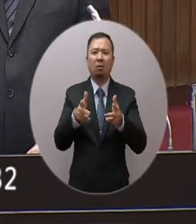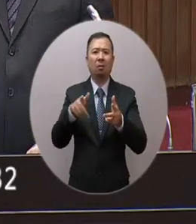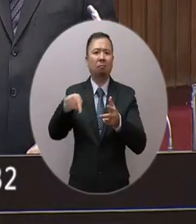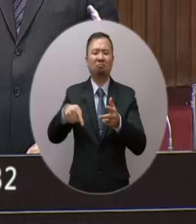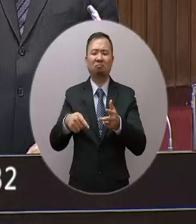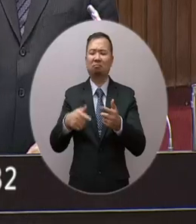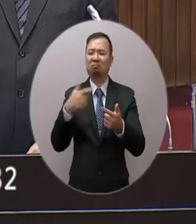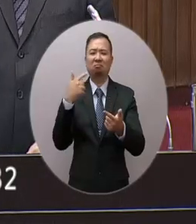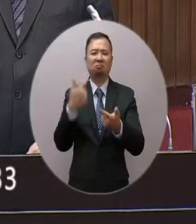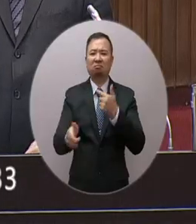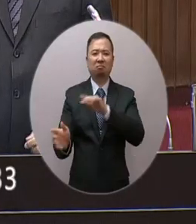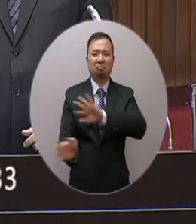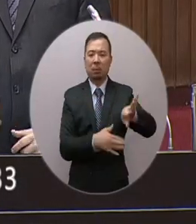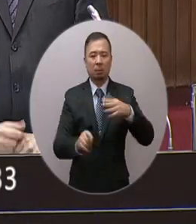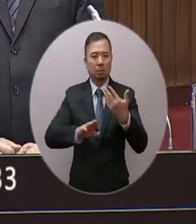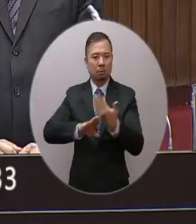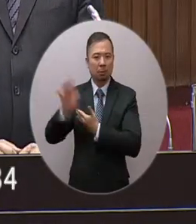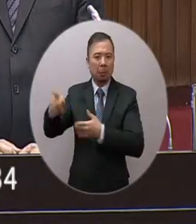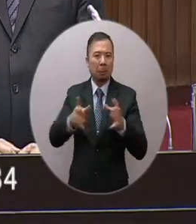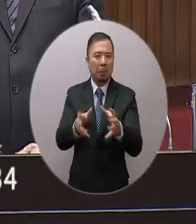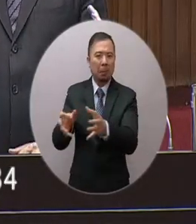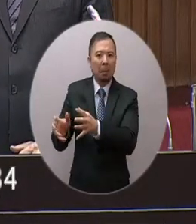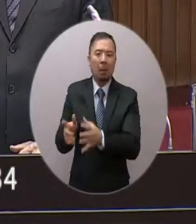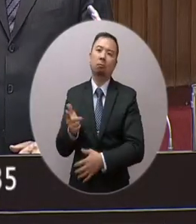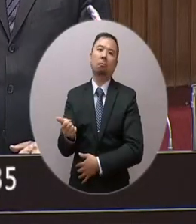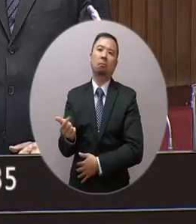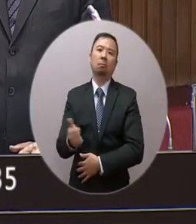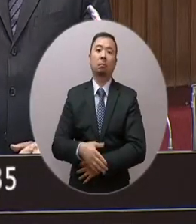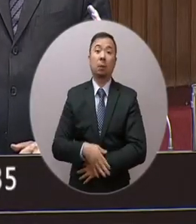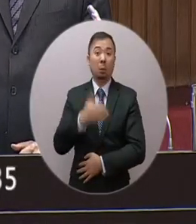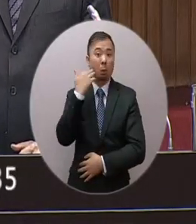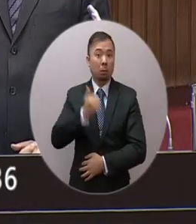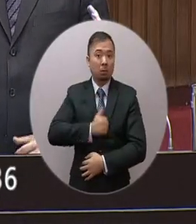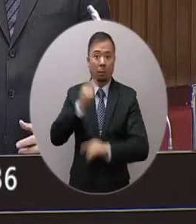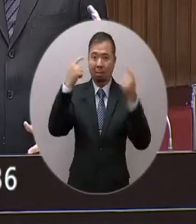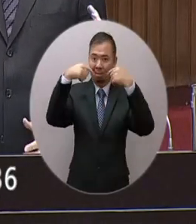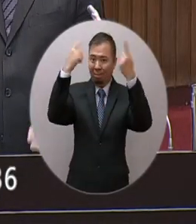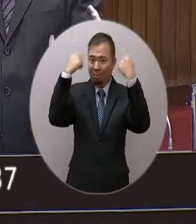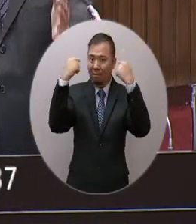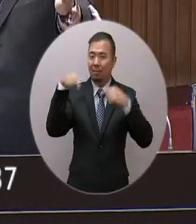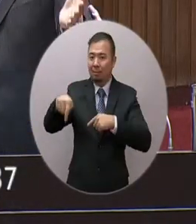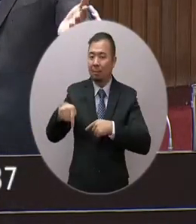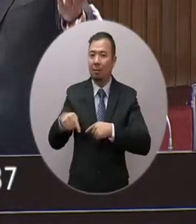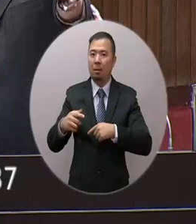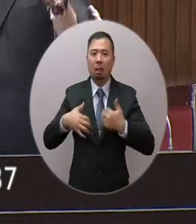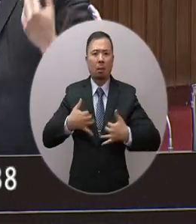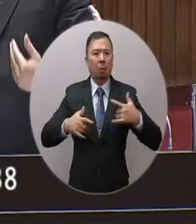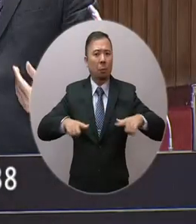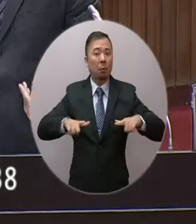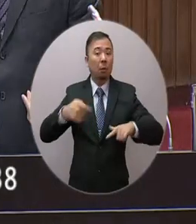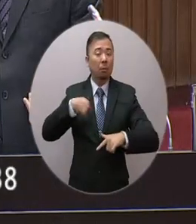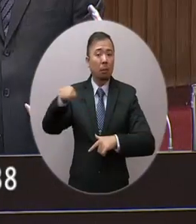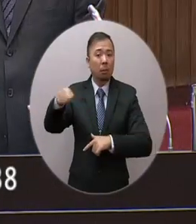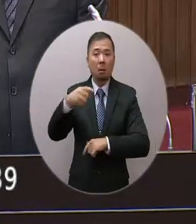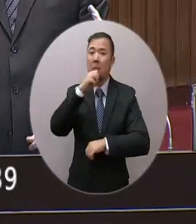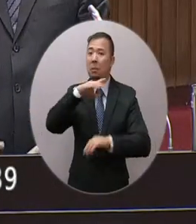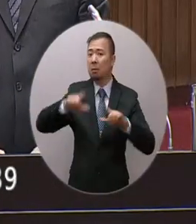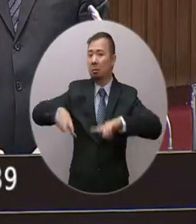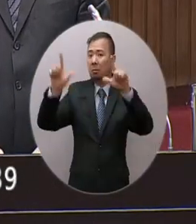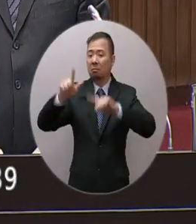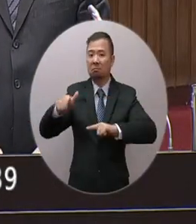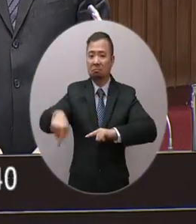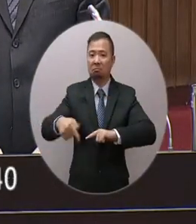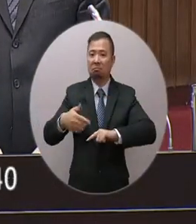是如果真的迪士尼来，那我们的交通的容量可以允许这么大的一个运输吞吐